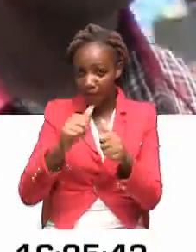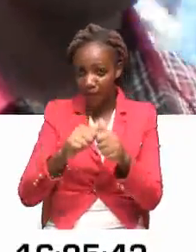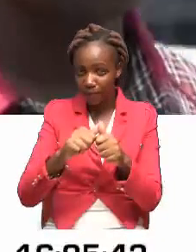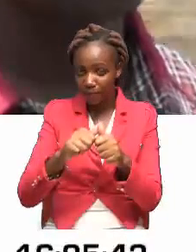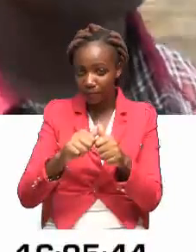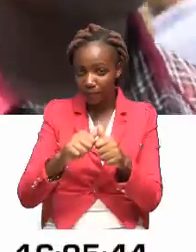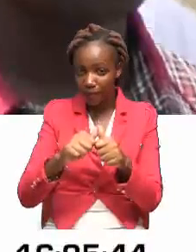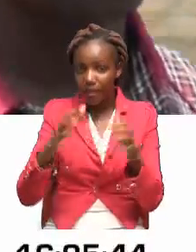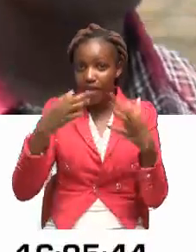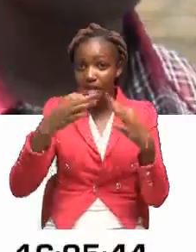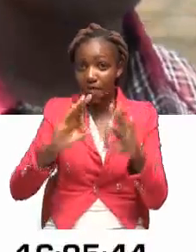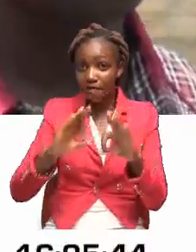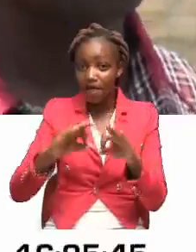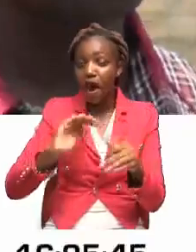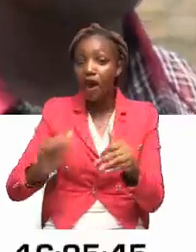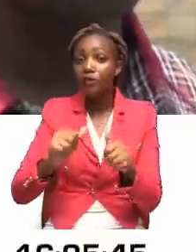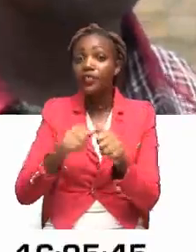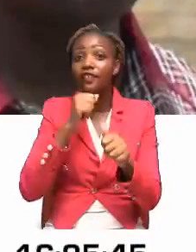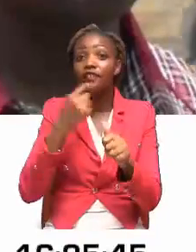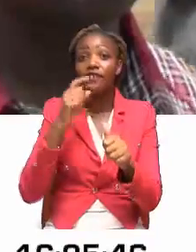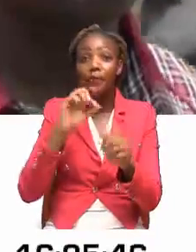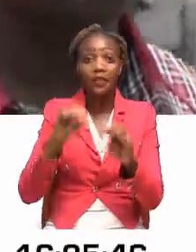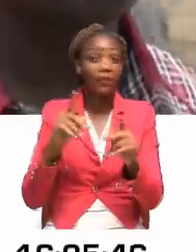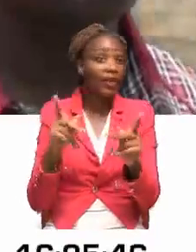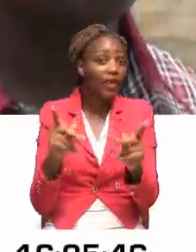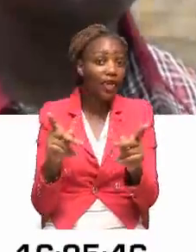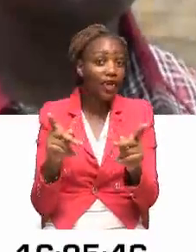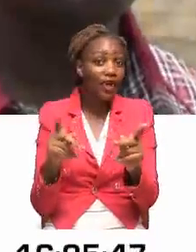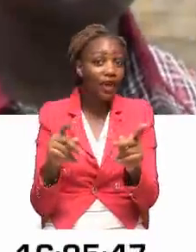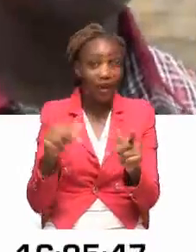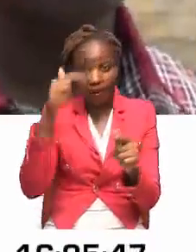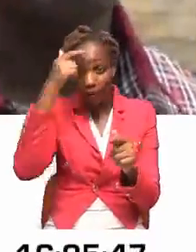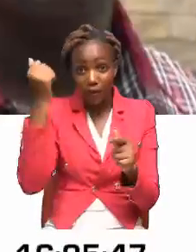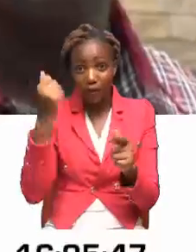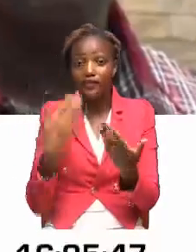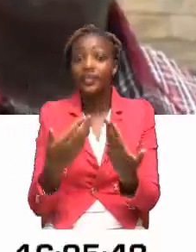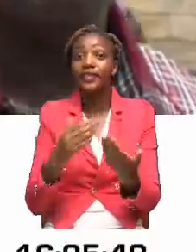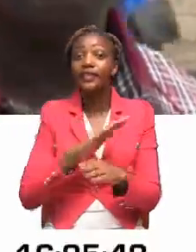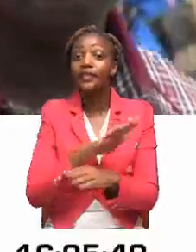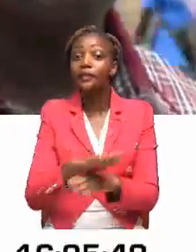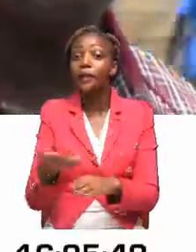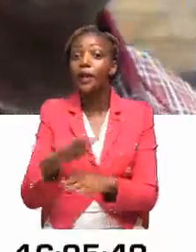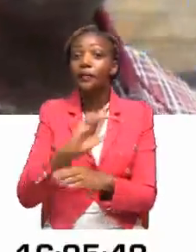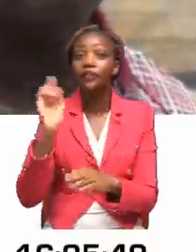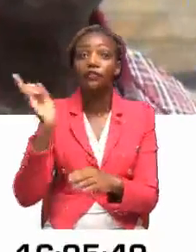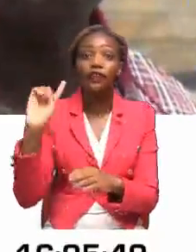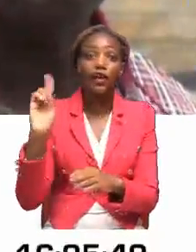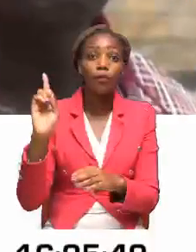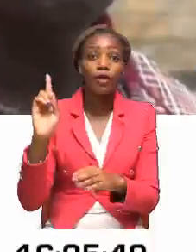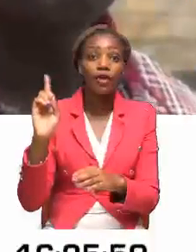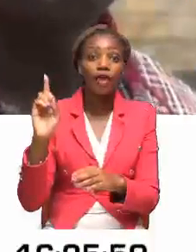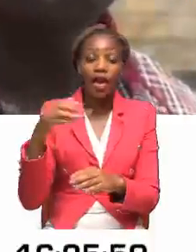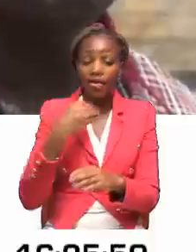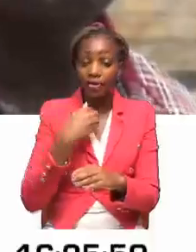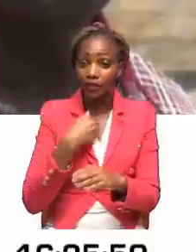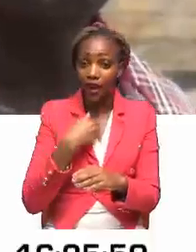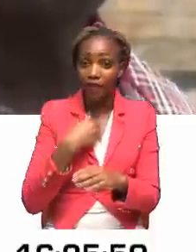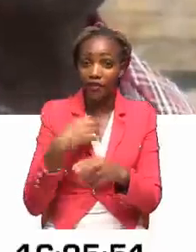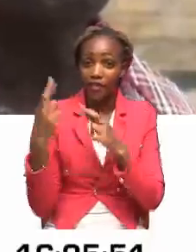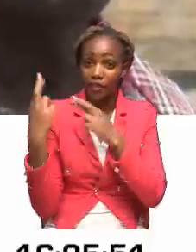yeye, hiyo ni sawa tu, kwa sababu mambo ni parliament ya Nairobi ndio inafaa